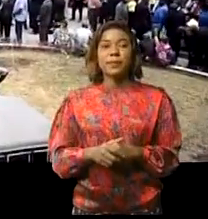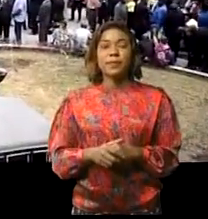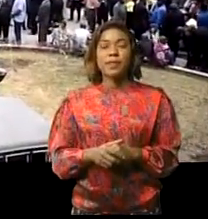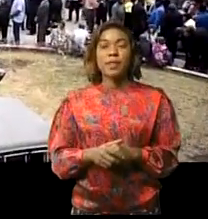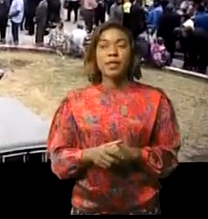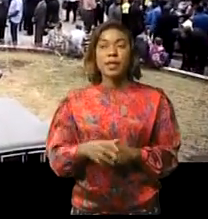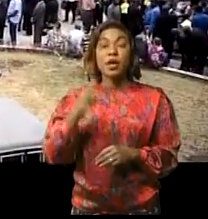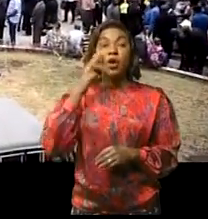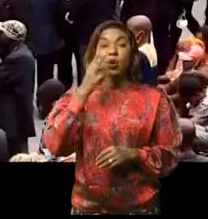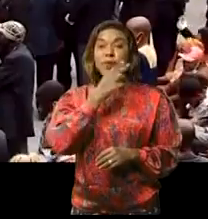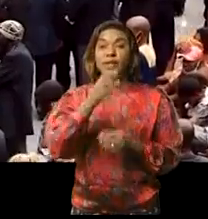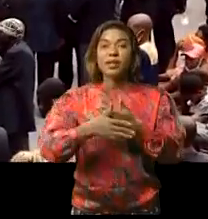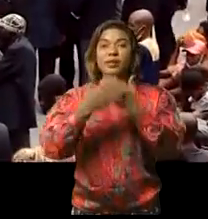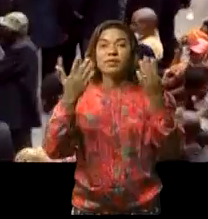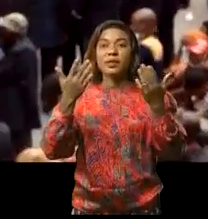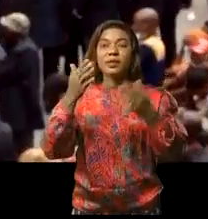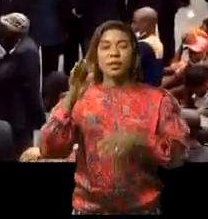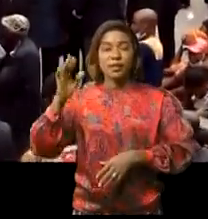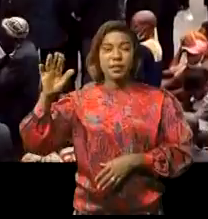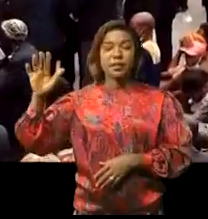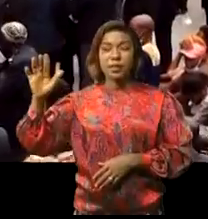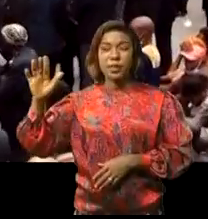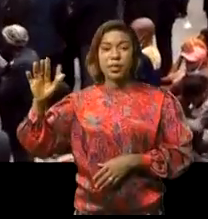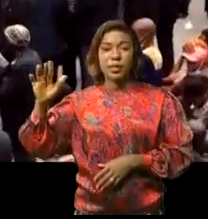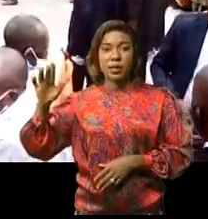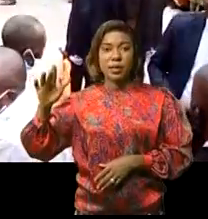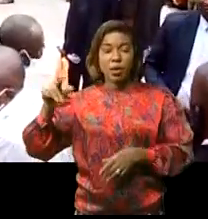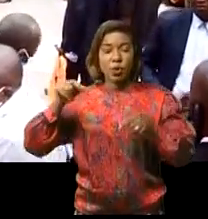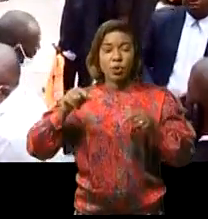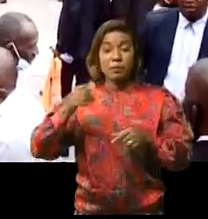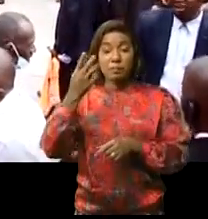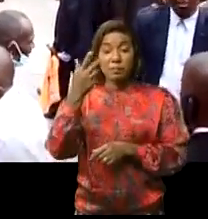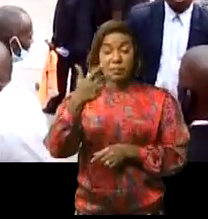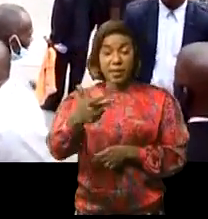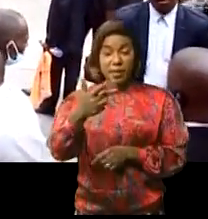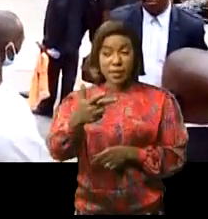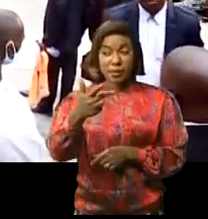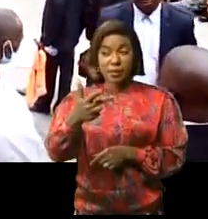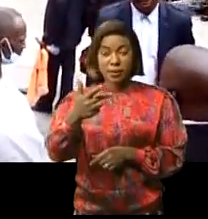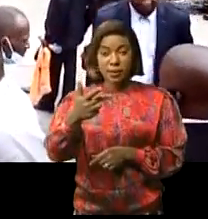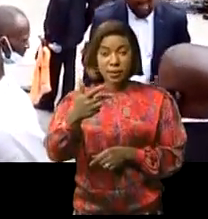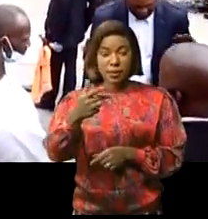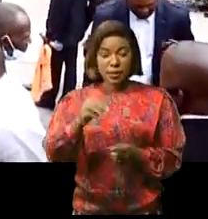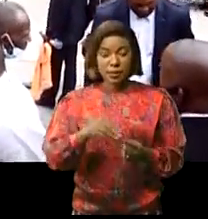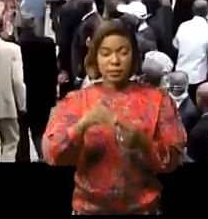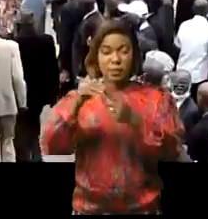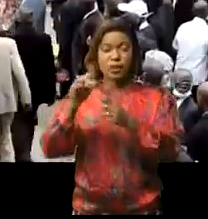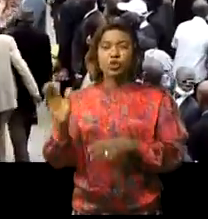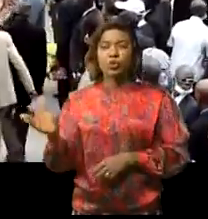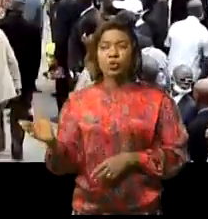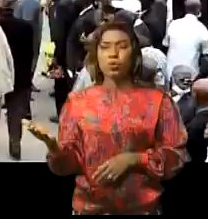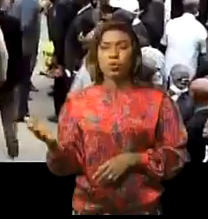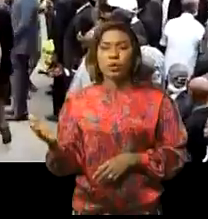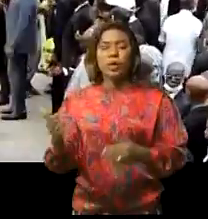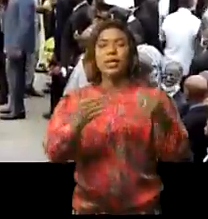L'hôtel de ville de Kinshasa a connu une ambiance particulière ce mercredi 18 août 2021. Tôt le matin, les